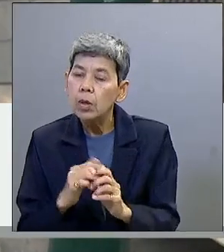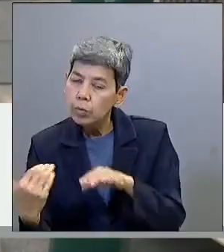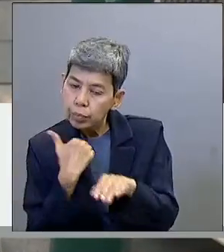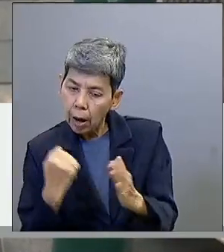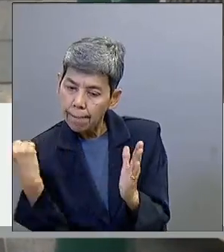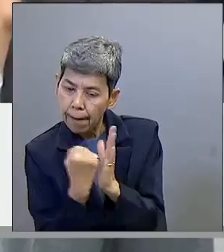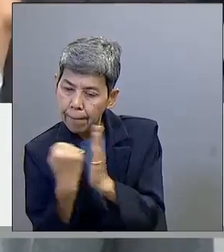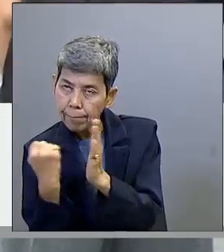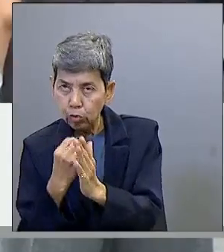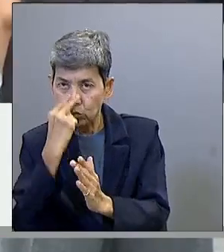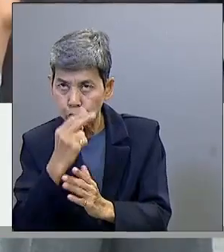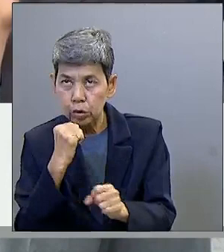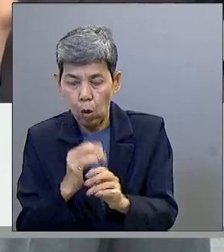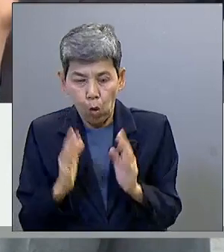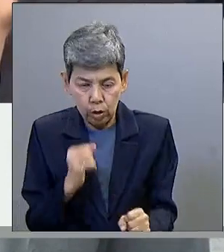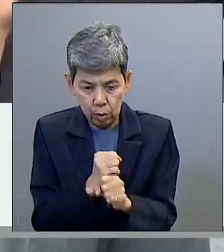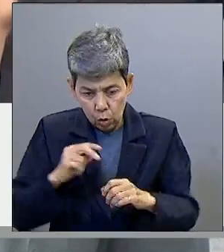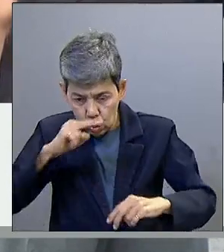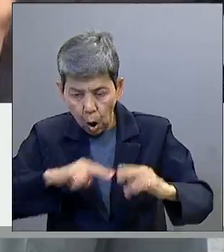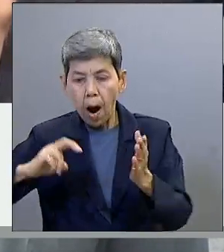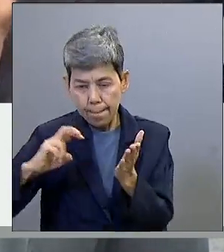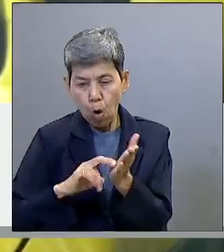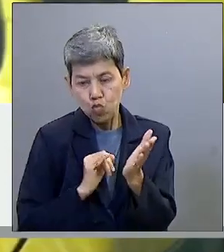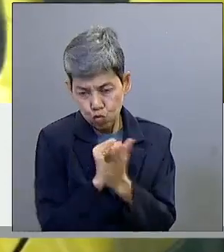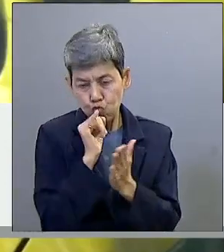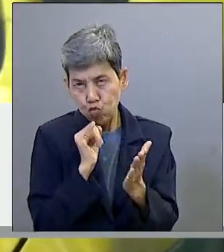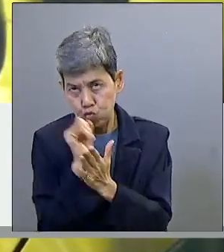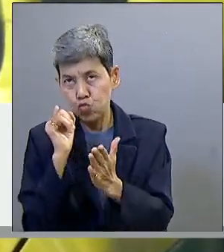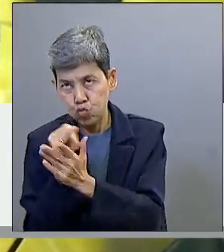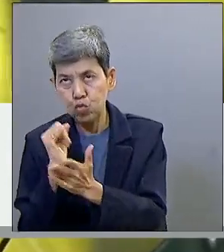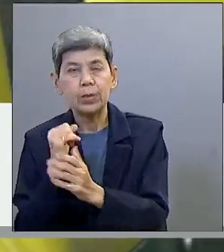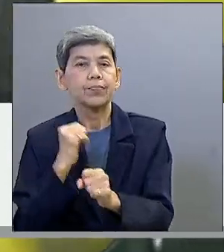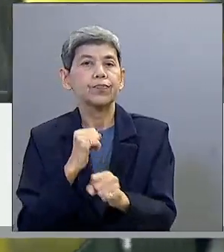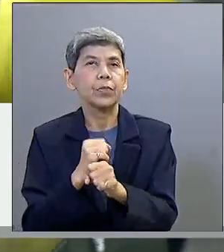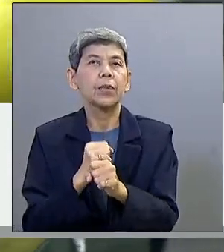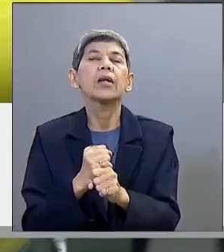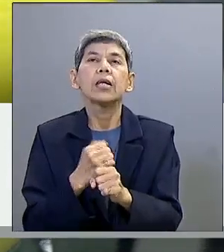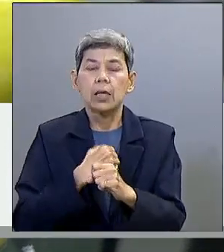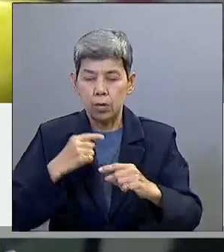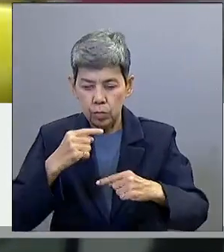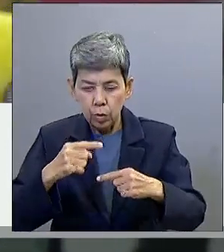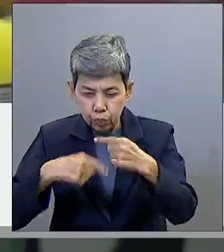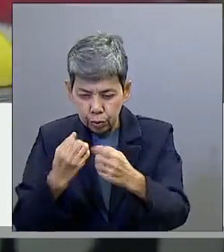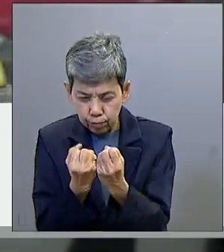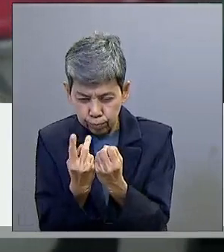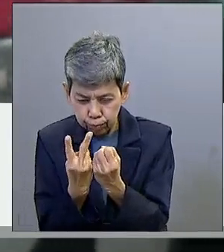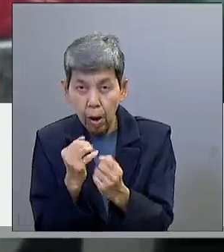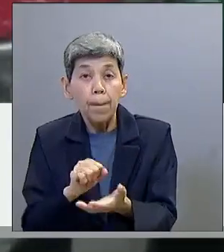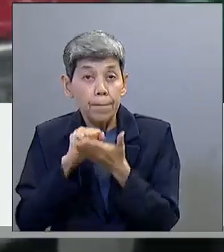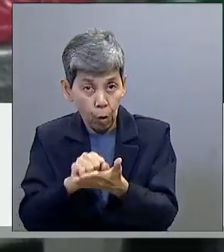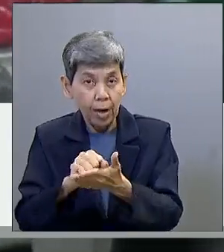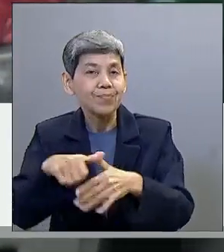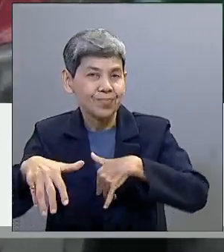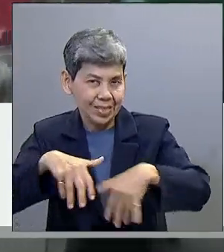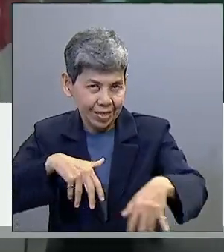กรุงเทพมหานครเพื่อให้เจ้าหน้าที่นั้นตรวจรับรองความถูกต้องแล้วก็ทำการซีลตะกั่วที่มิเตอร์ก่อนที่จะออกให้บริการกับประชา